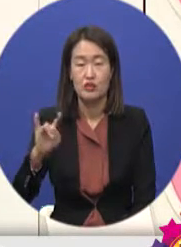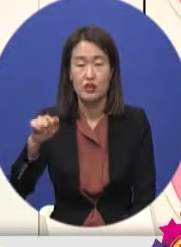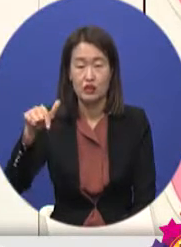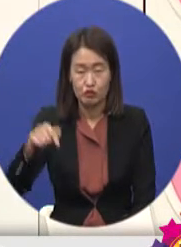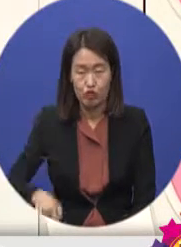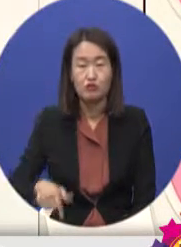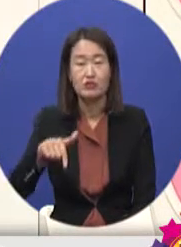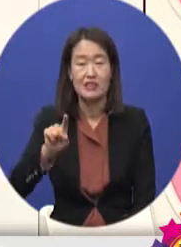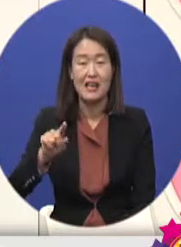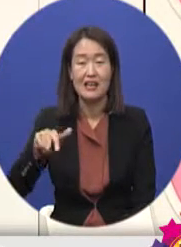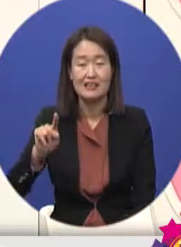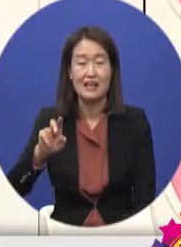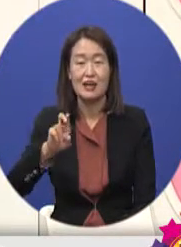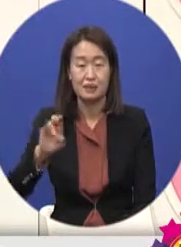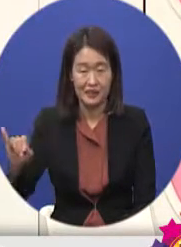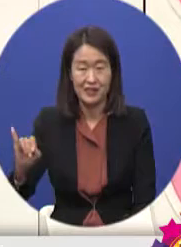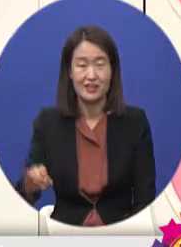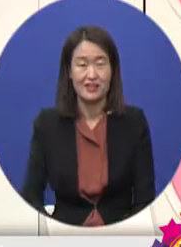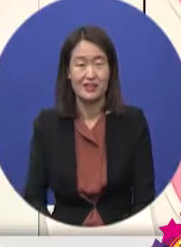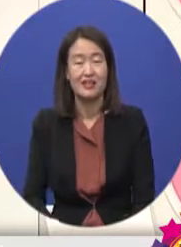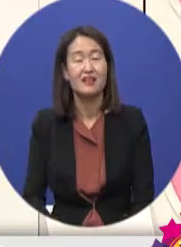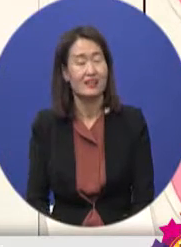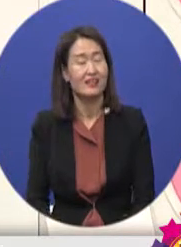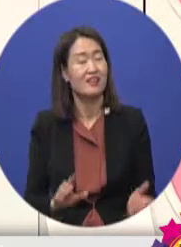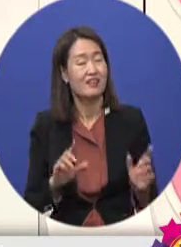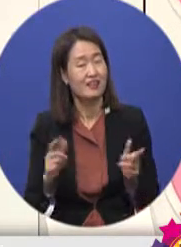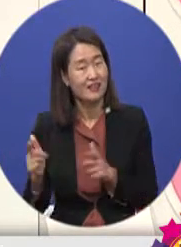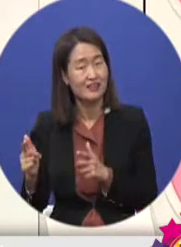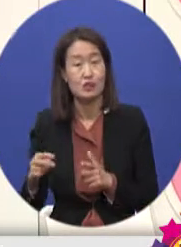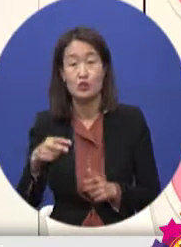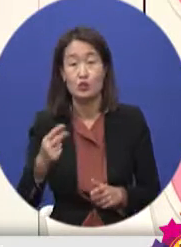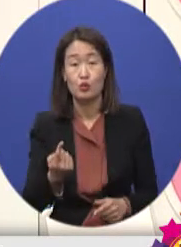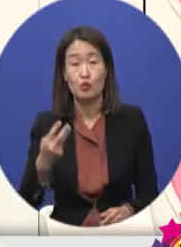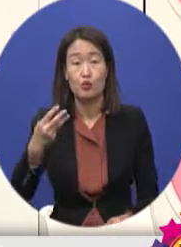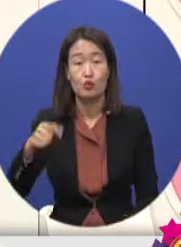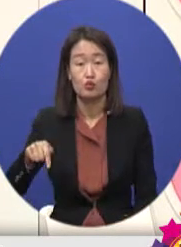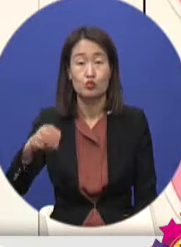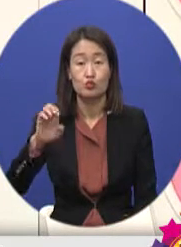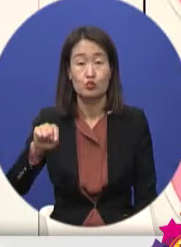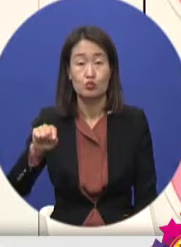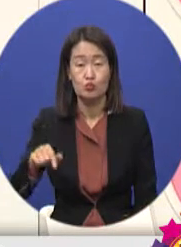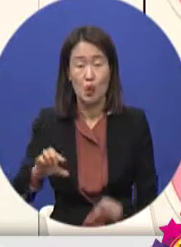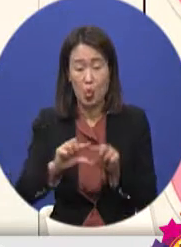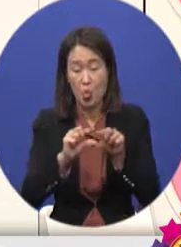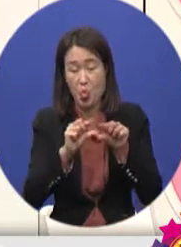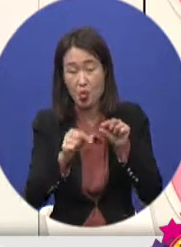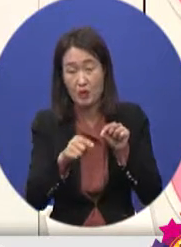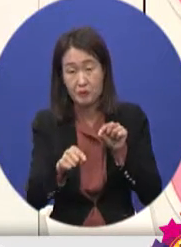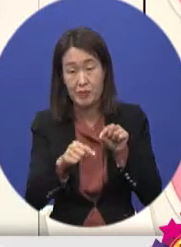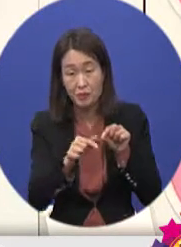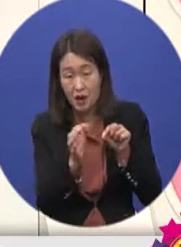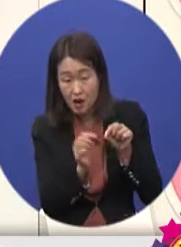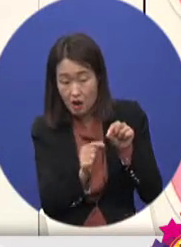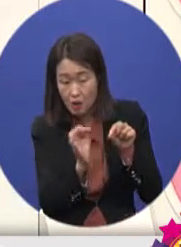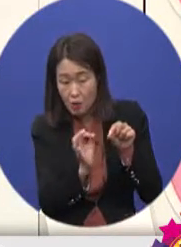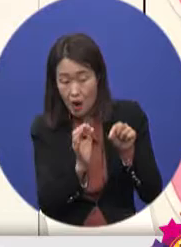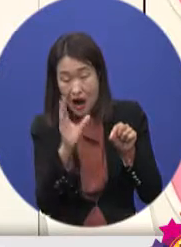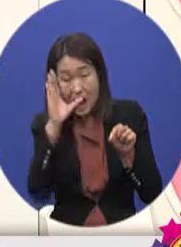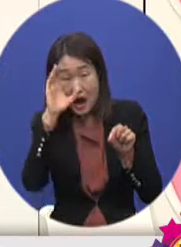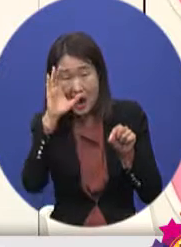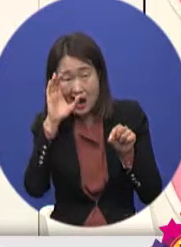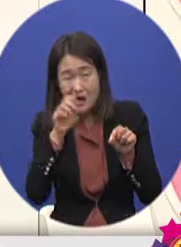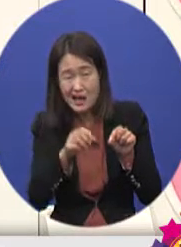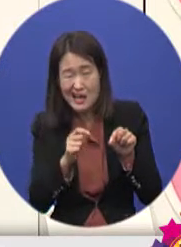가자미 뭐 여러 가지가 나요. 가자미 도루묵 그거를 질긴 거 알이 질긴 걸 샀더니 아주